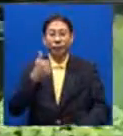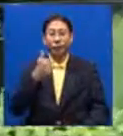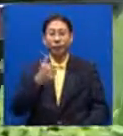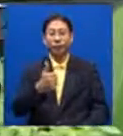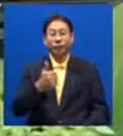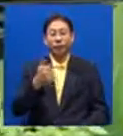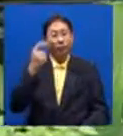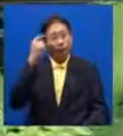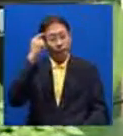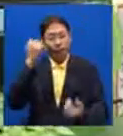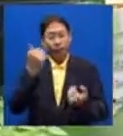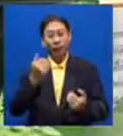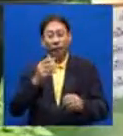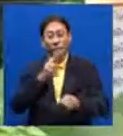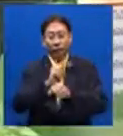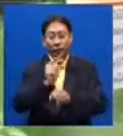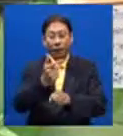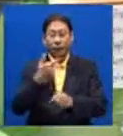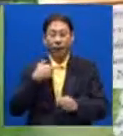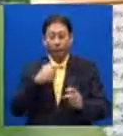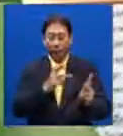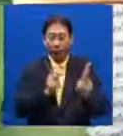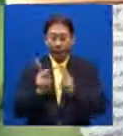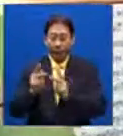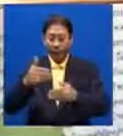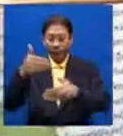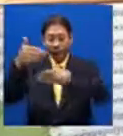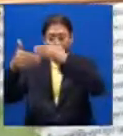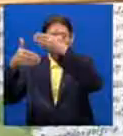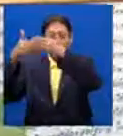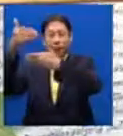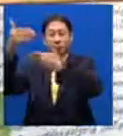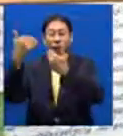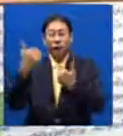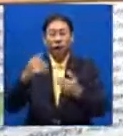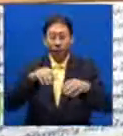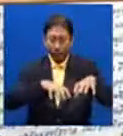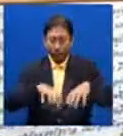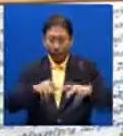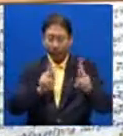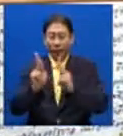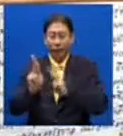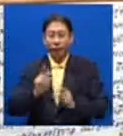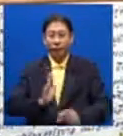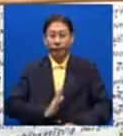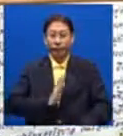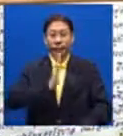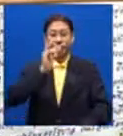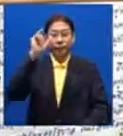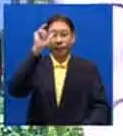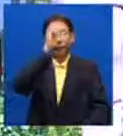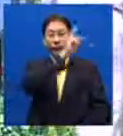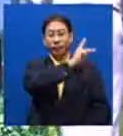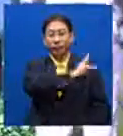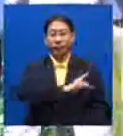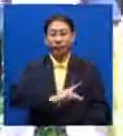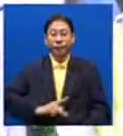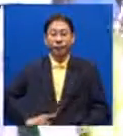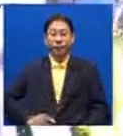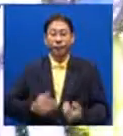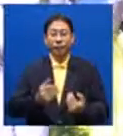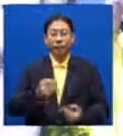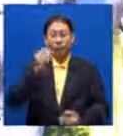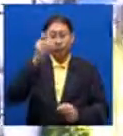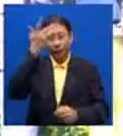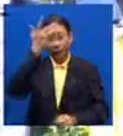ทั้งนี้ภายในงานมีกิจกรรมการจัดนิทรรศการการจัดกิจกรรมเฉลิมพระเกียรติและการเสวนาทางวิชาการเรื่องพระ